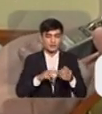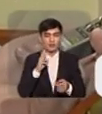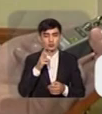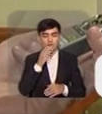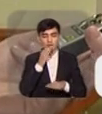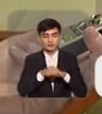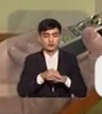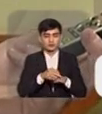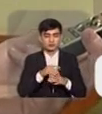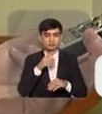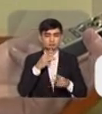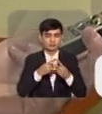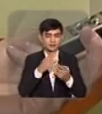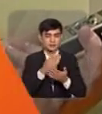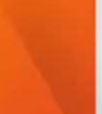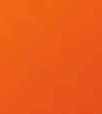получил административный арест.